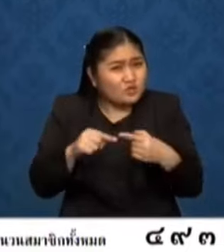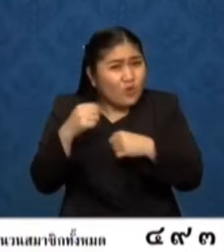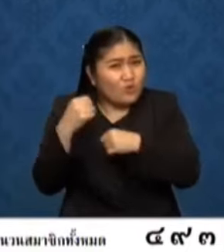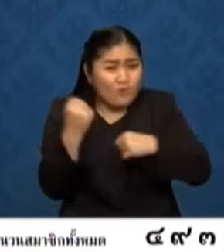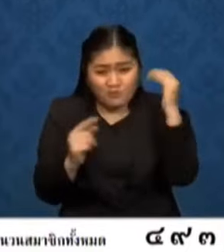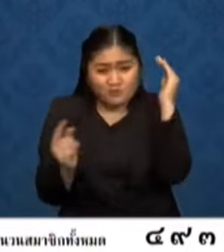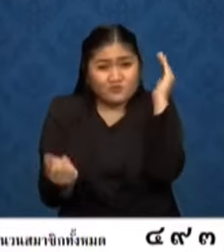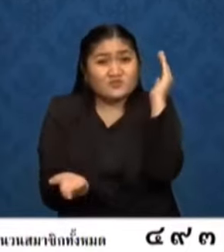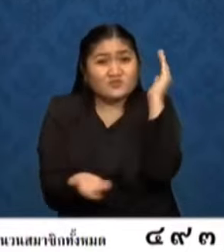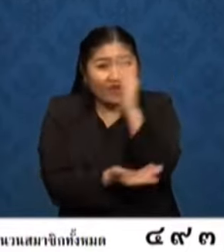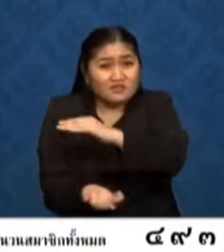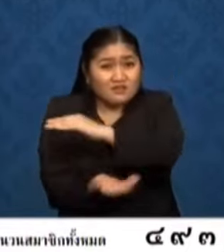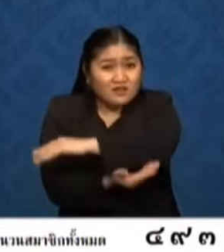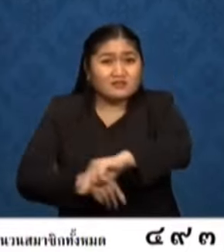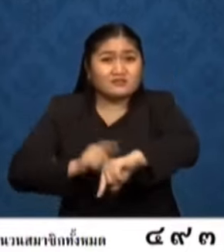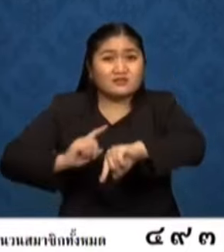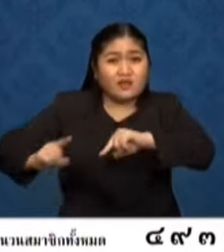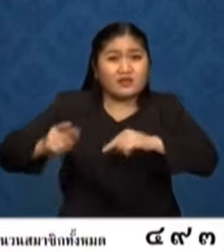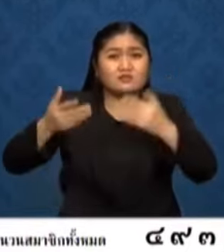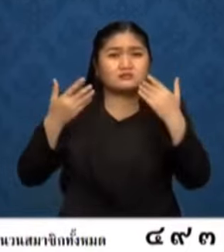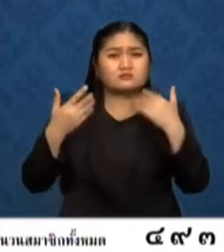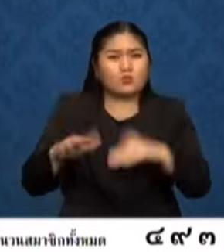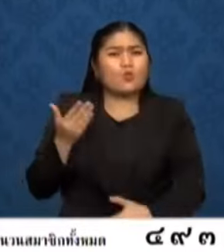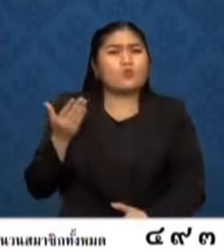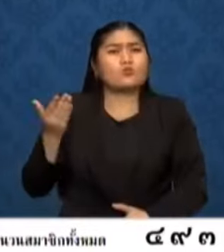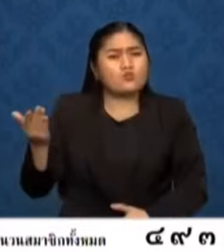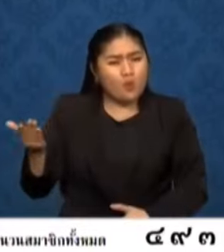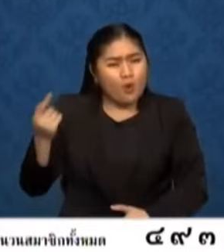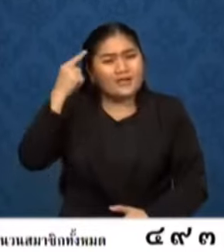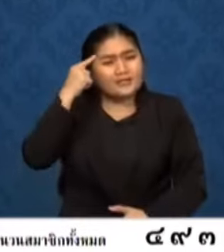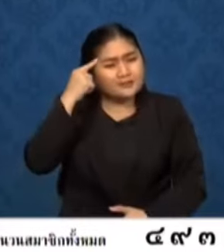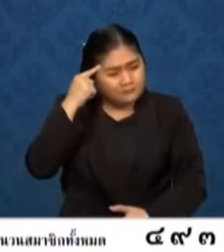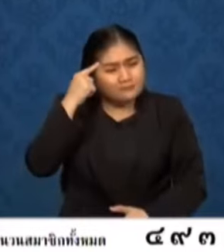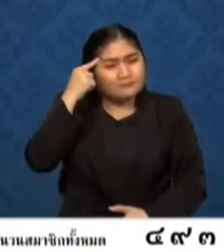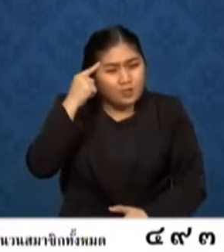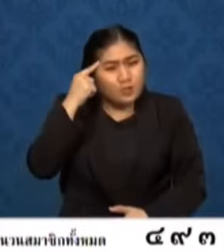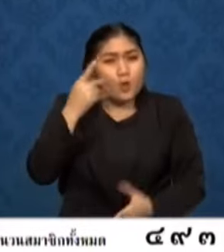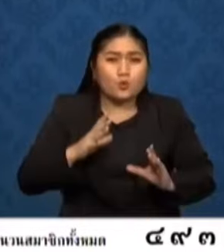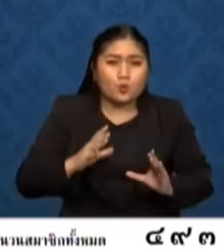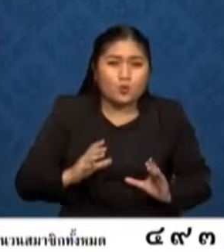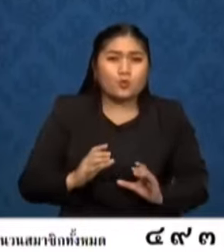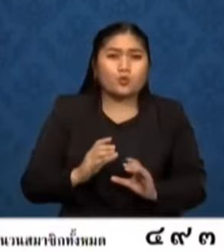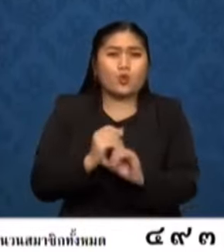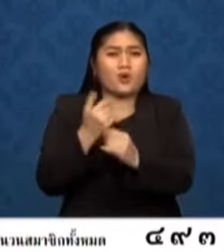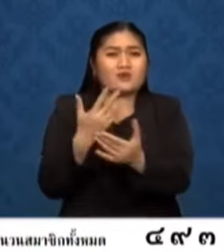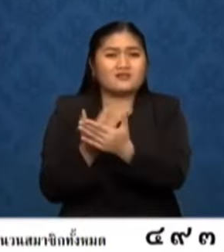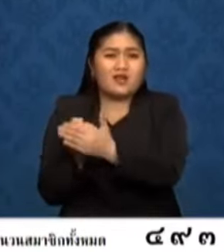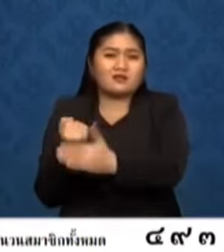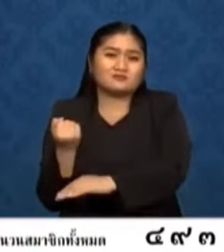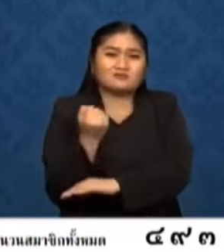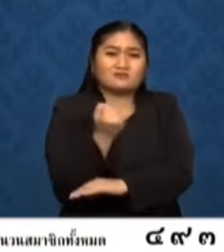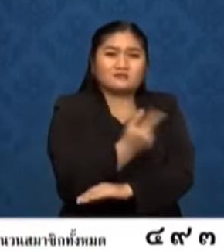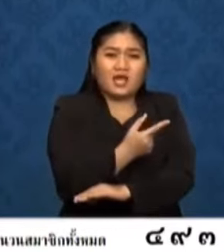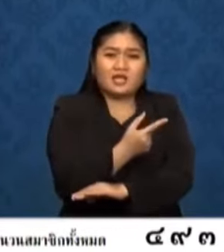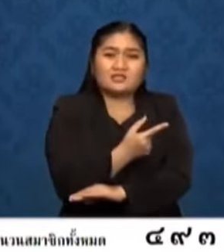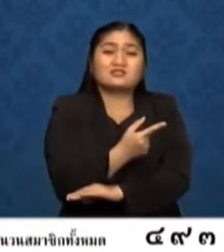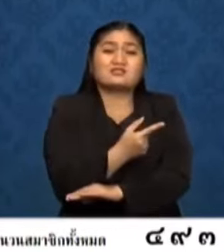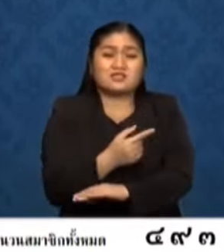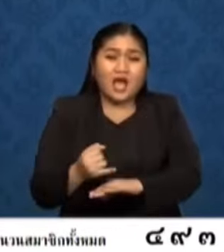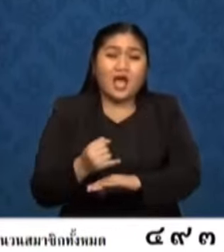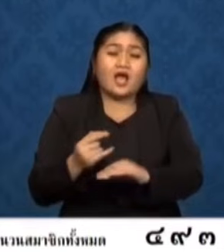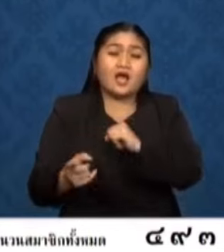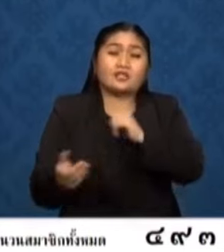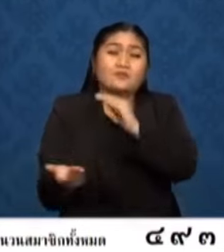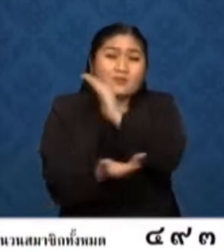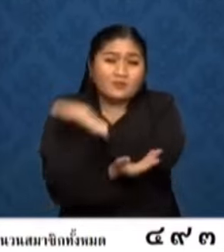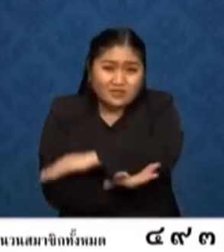ครับดังนั้นผมจงขอใหรฐบาลทบทวนและเล่งหาขอสรุปเพื่อจ่ายเงนช่วยค่าเก็บเกี่ยวไ่ลา 1,000 บาทแล